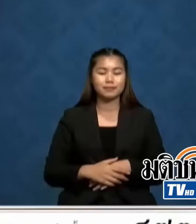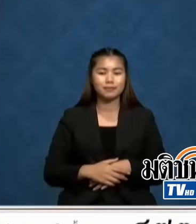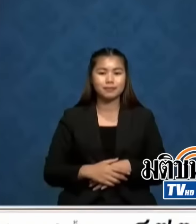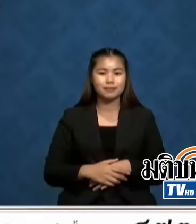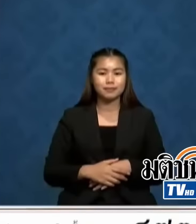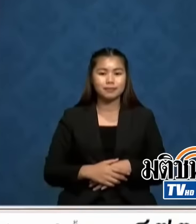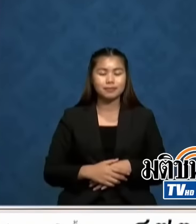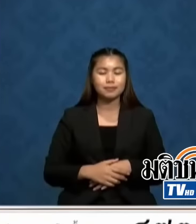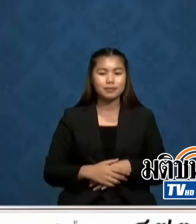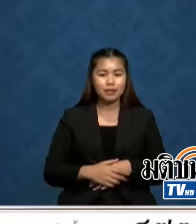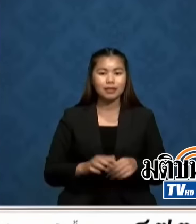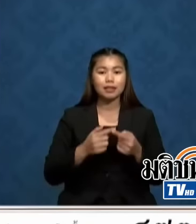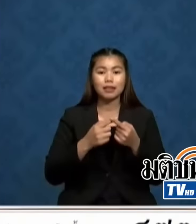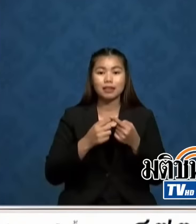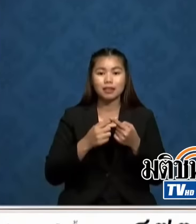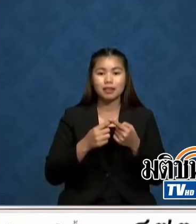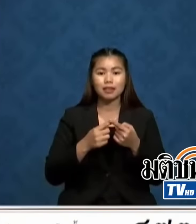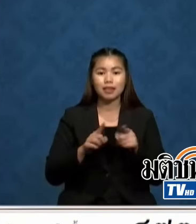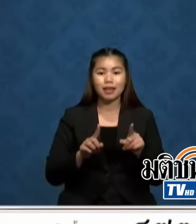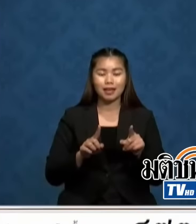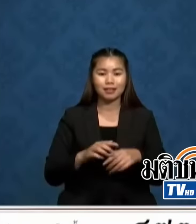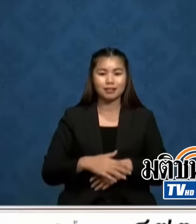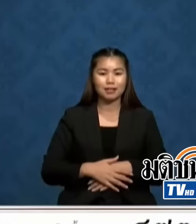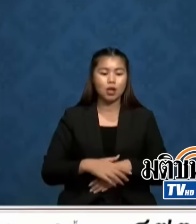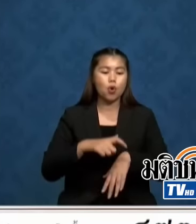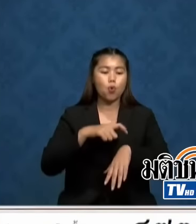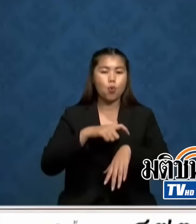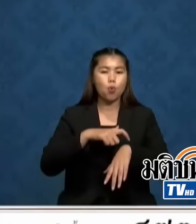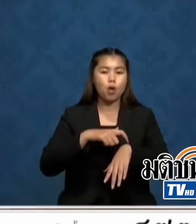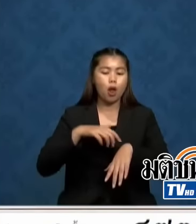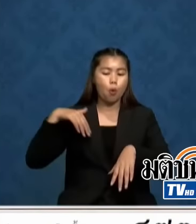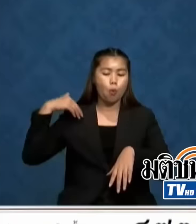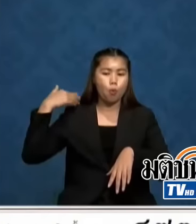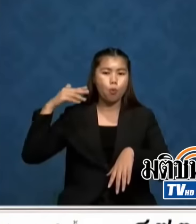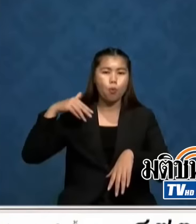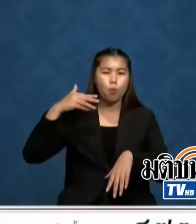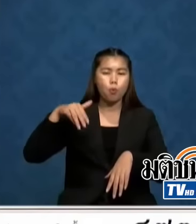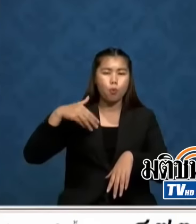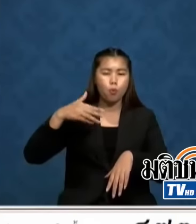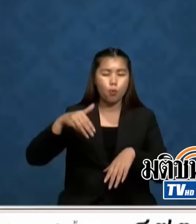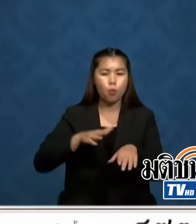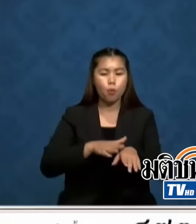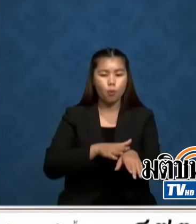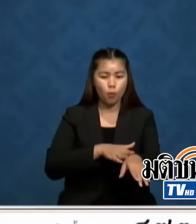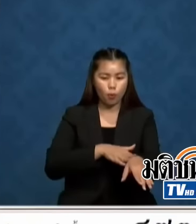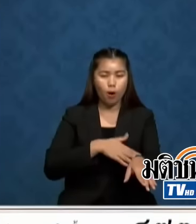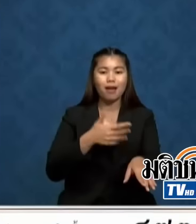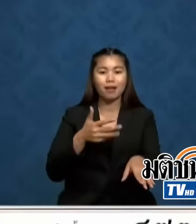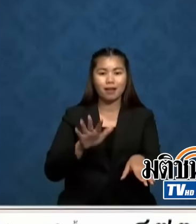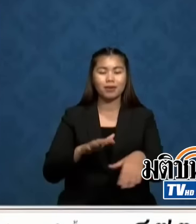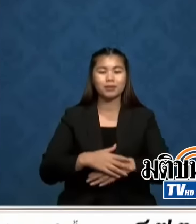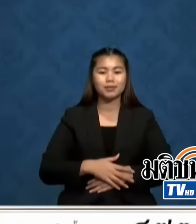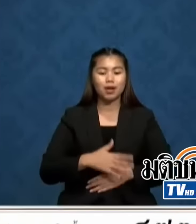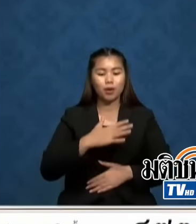ครับแต่ระยะเวลาผ่านไปพอสมควรแล้วนี่นะฮะ